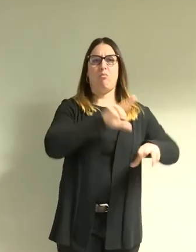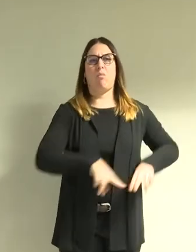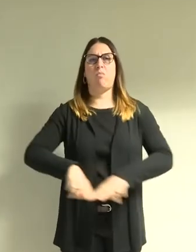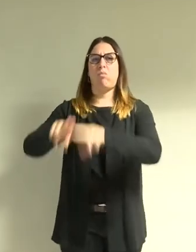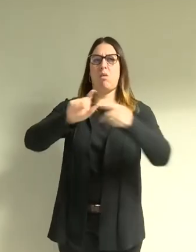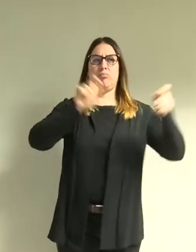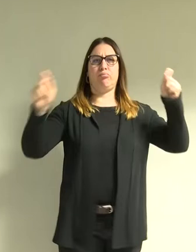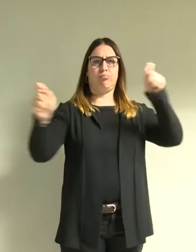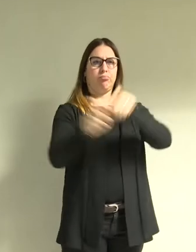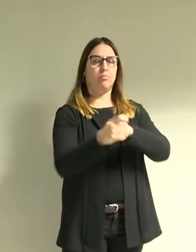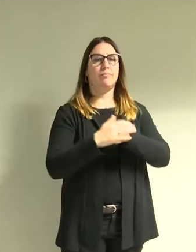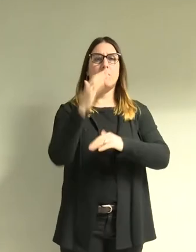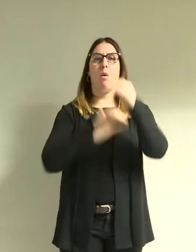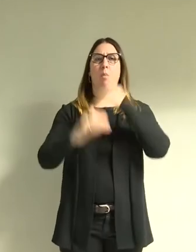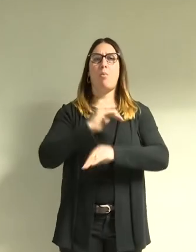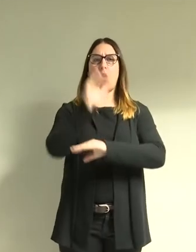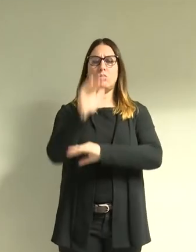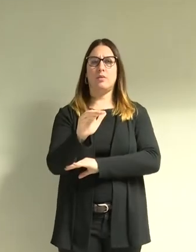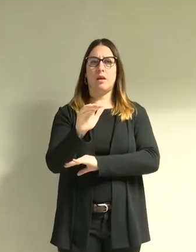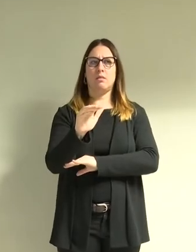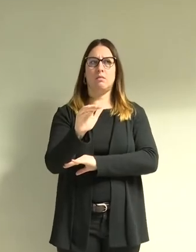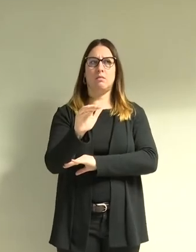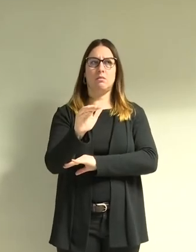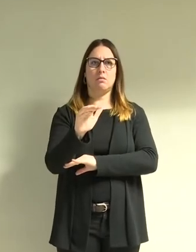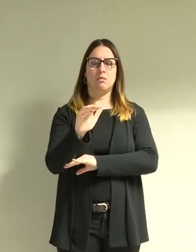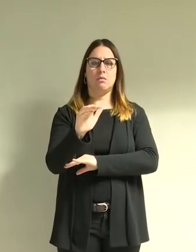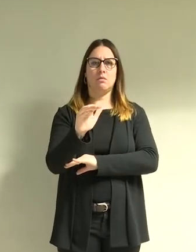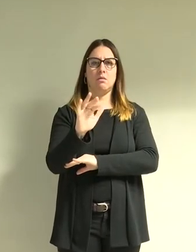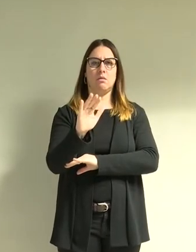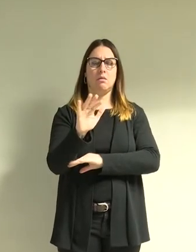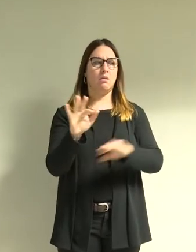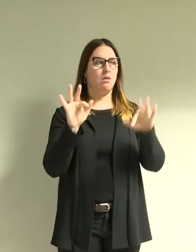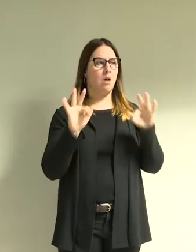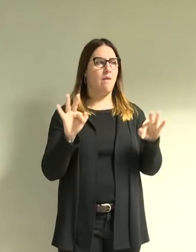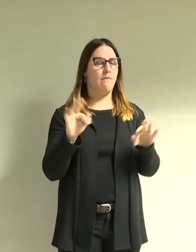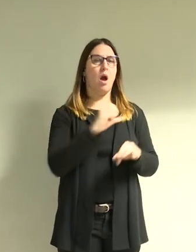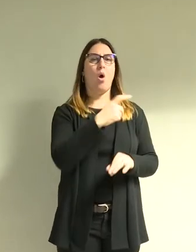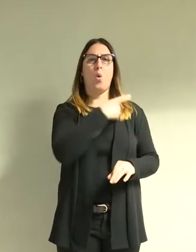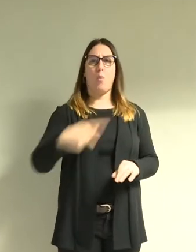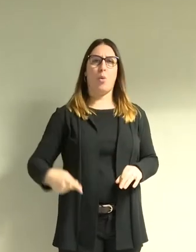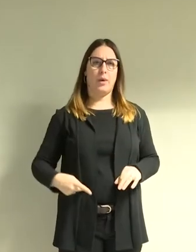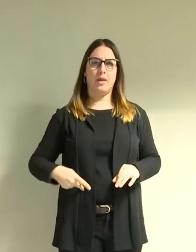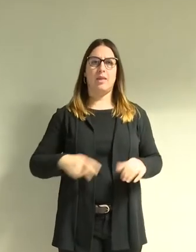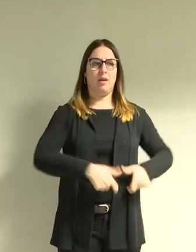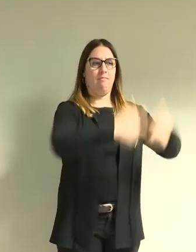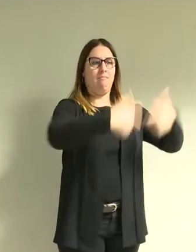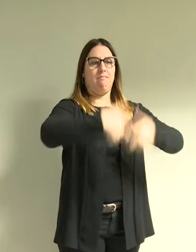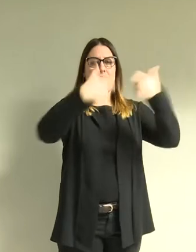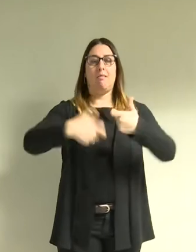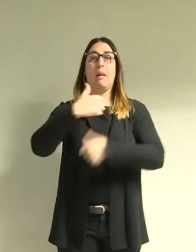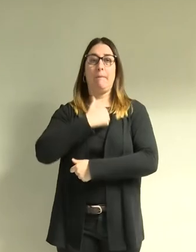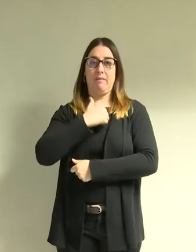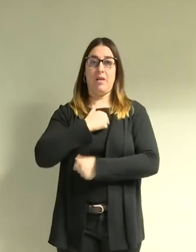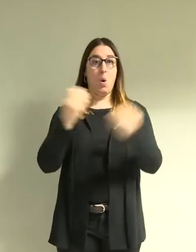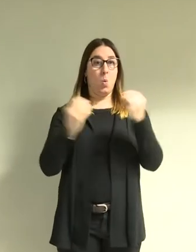donc plein de sauvegarde dont qui concerne les copropriétés privées à